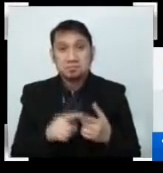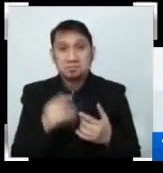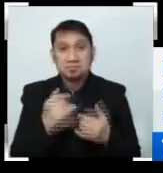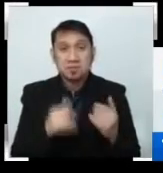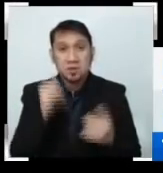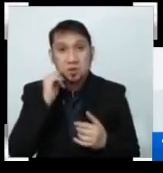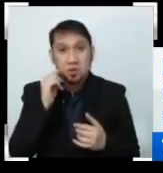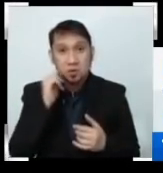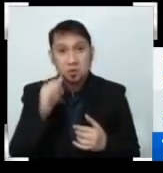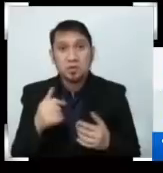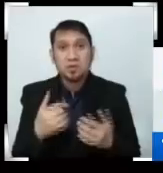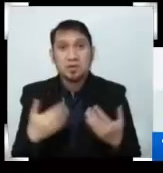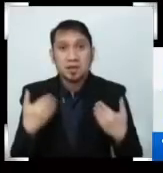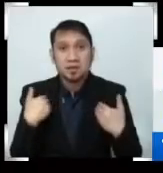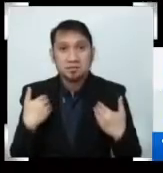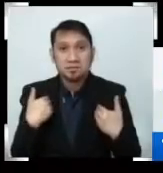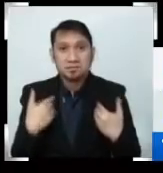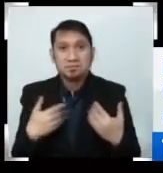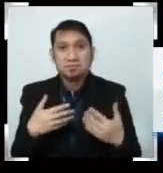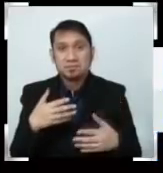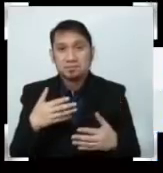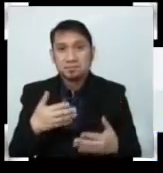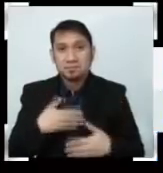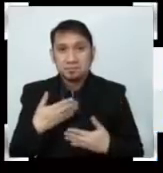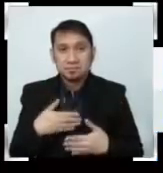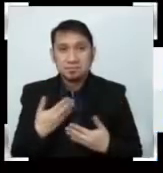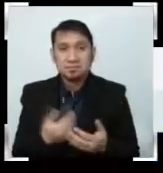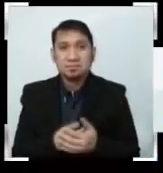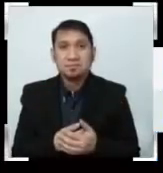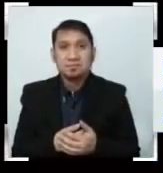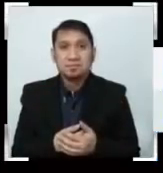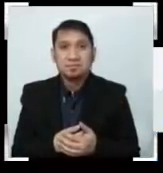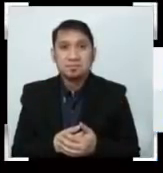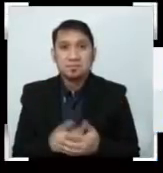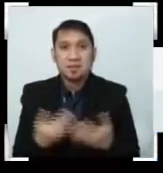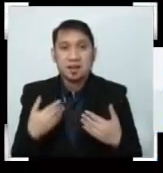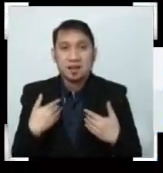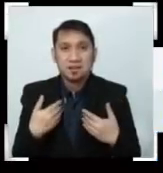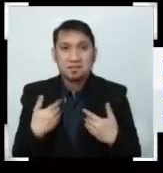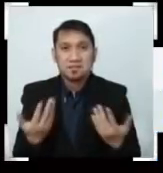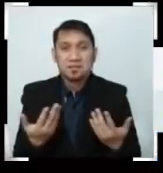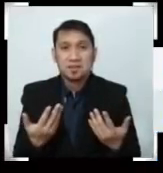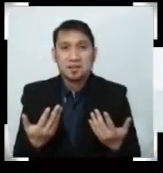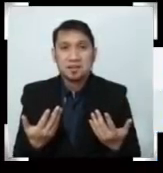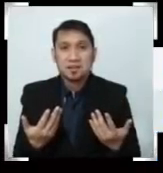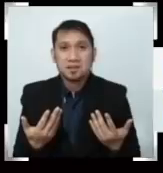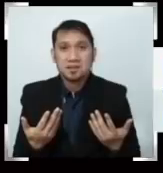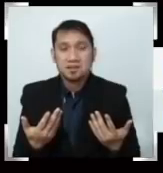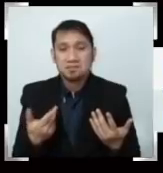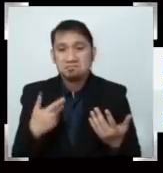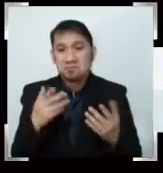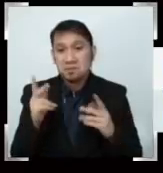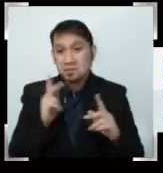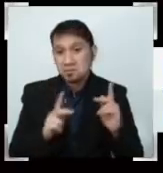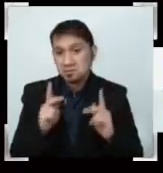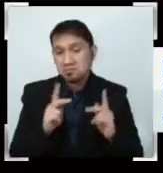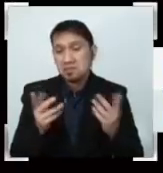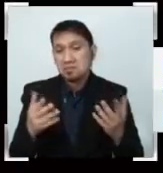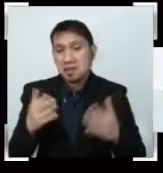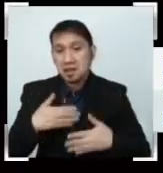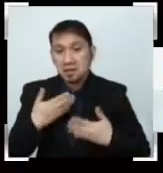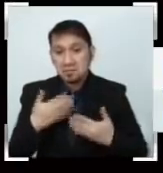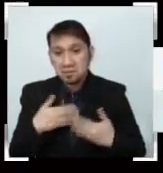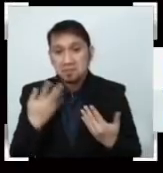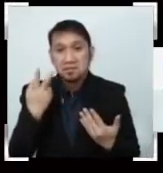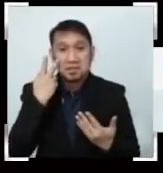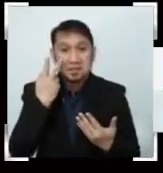hatid ng ngiti. Nakakagana pong gumawa ng mga bago pa kasi nga po yung mga tao natutuwa po sila na nakikita nila yung